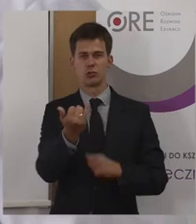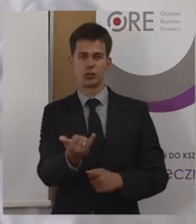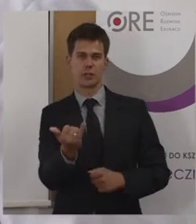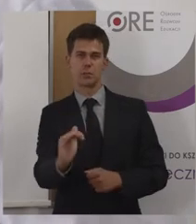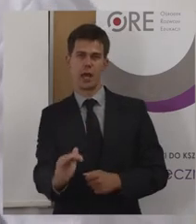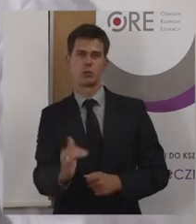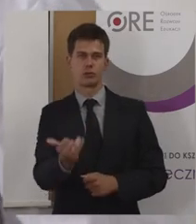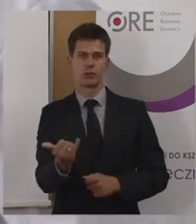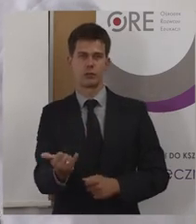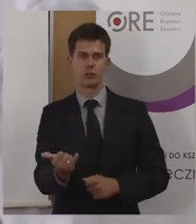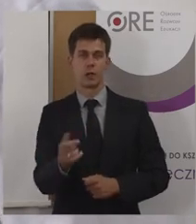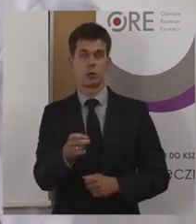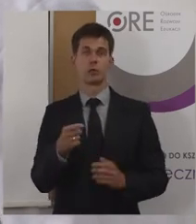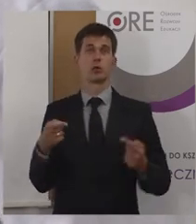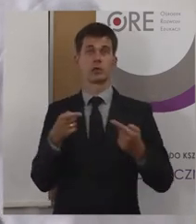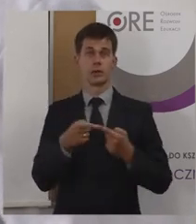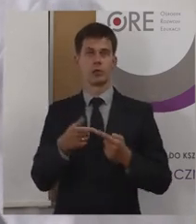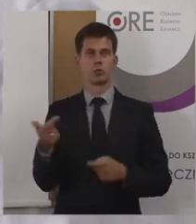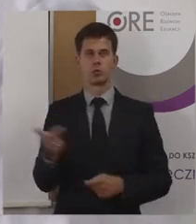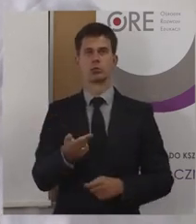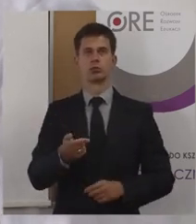prezentowane, były dostępne, musi być w tym momencie